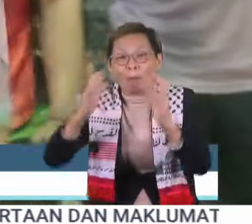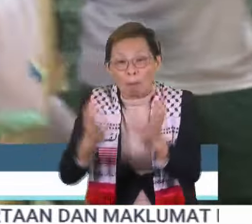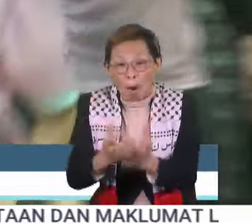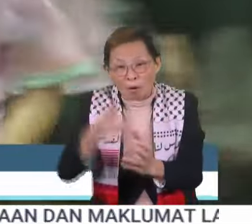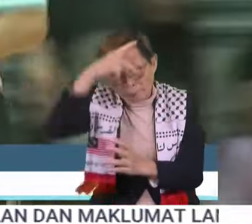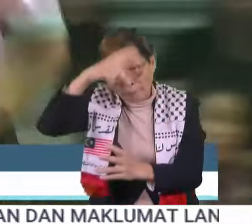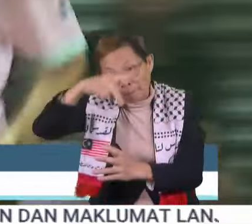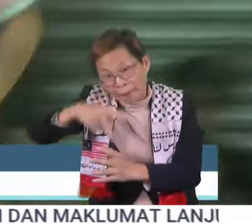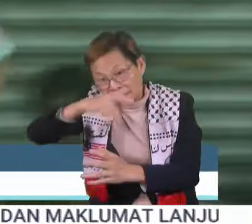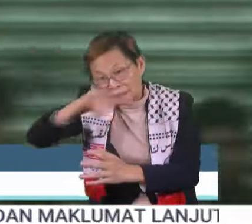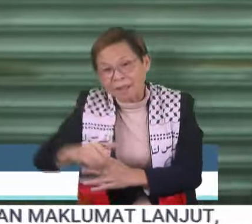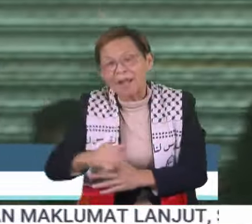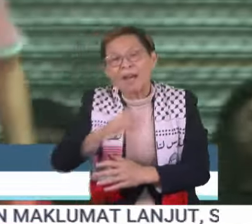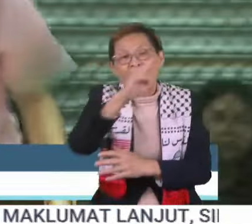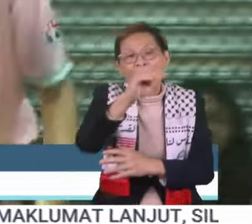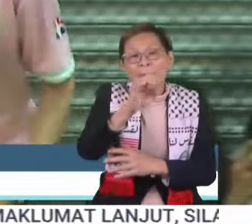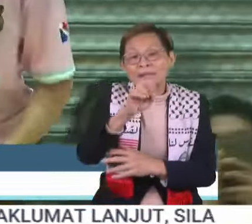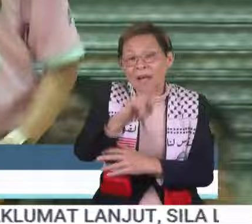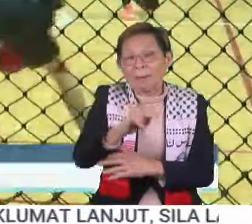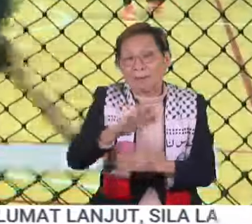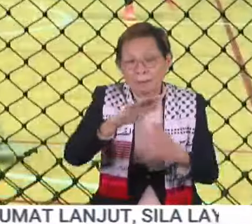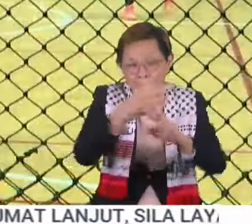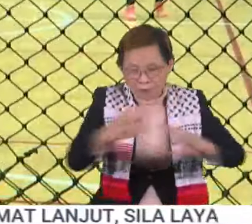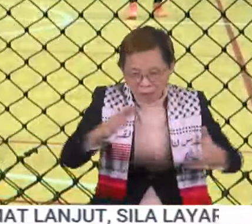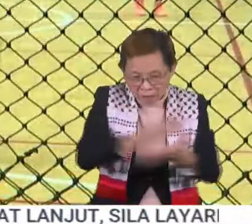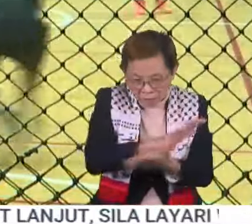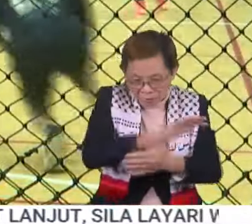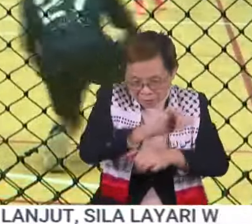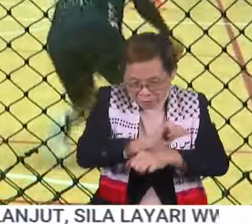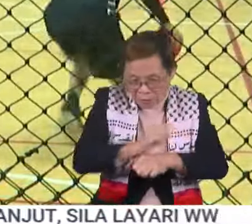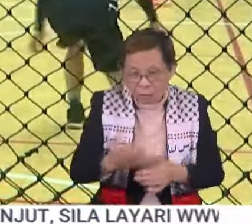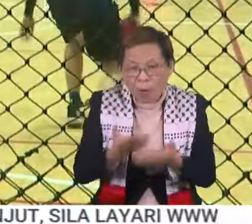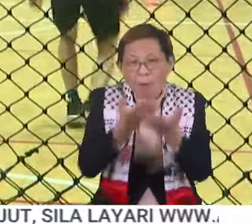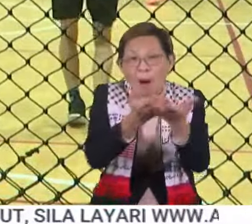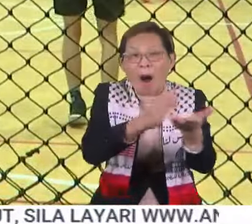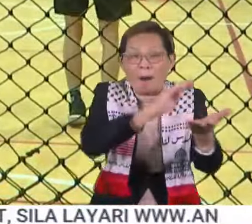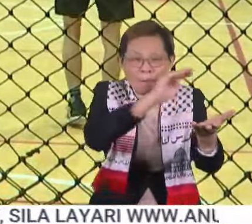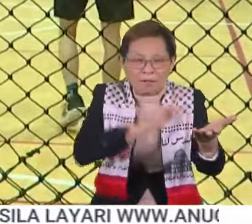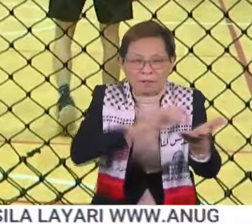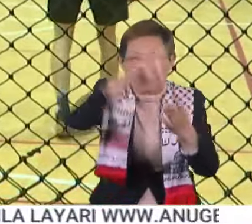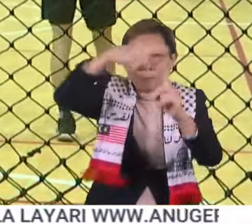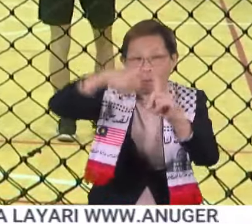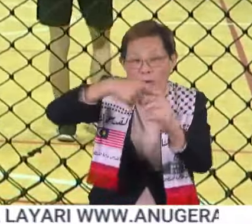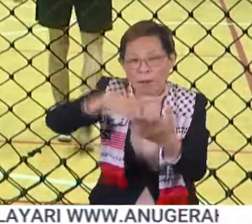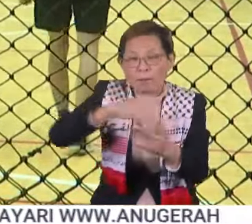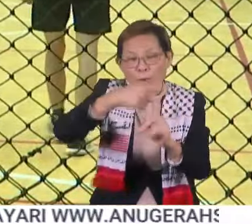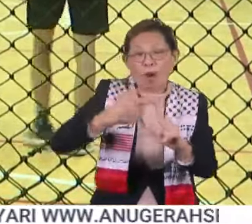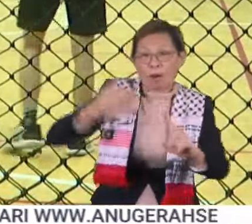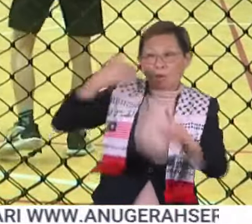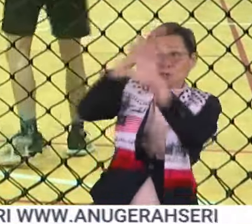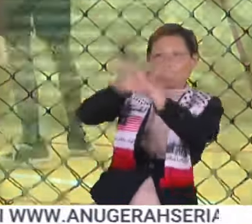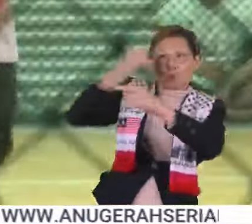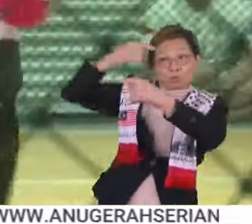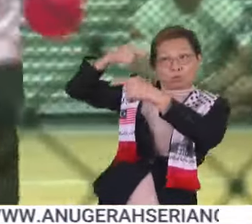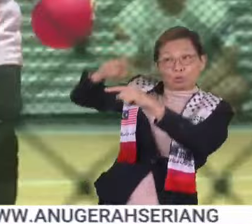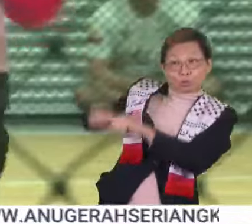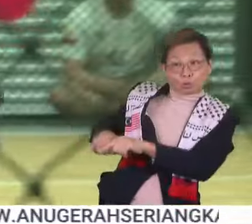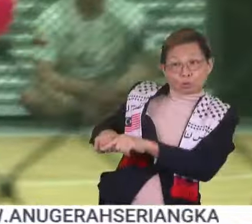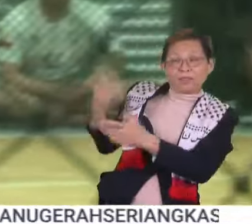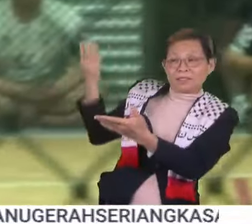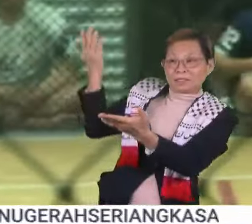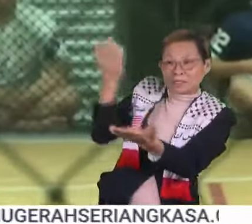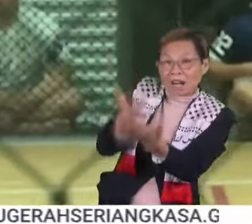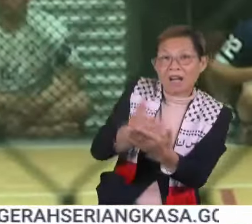ini, Majlis Sukan Negara sedang menyediakan kertas kerja untuk dibentangkan ke Kabinet bulan ini. Bulan lalu, Sarawak bersetuju dengan